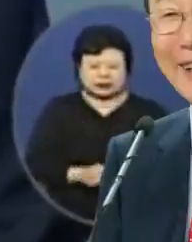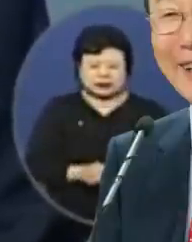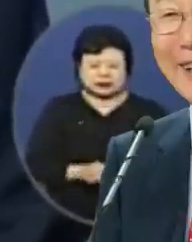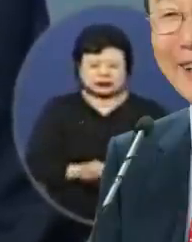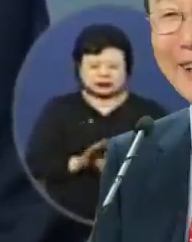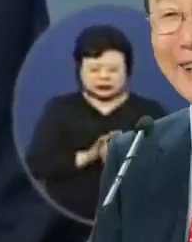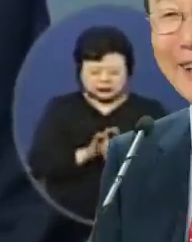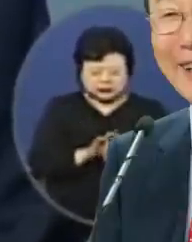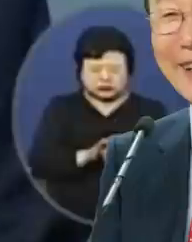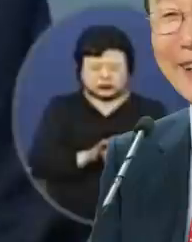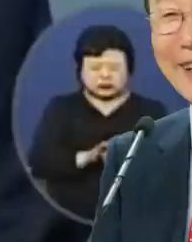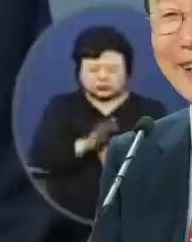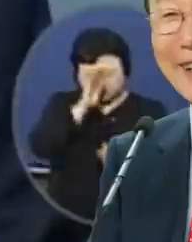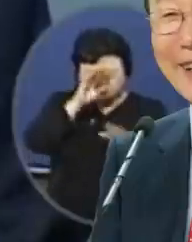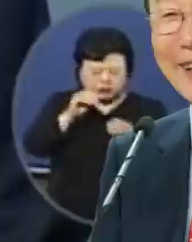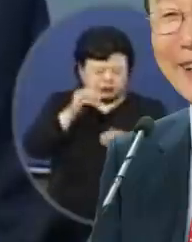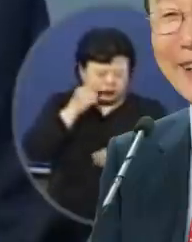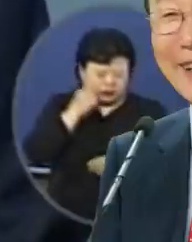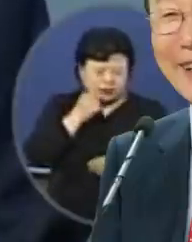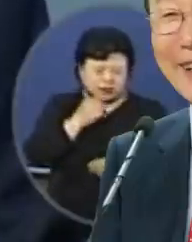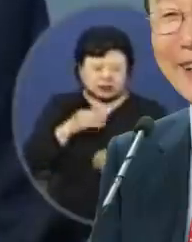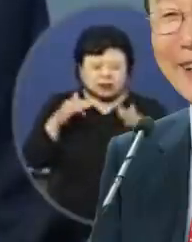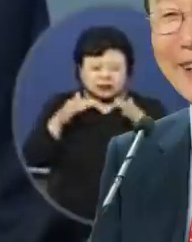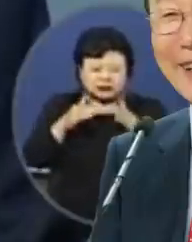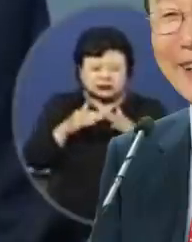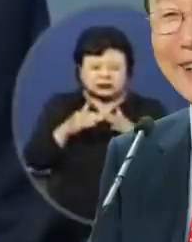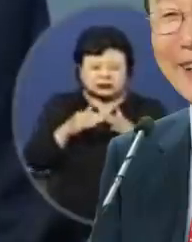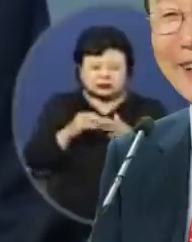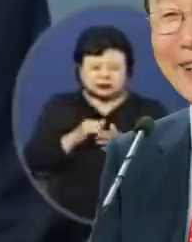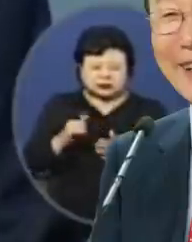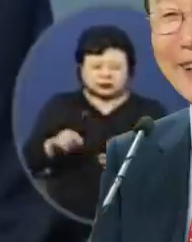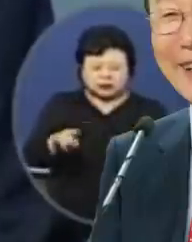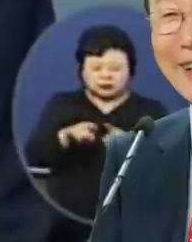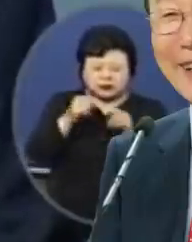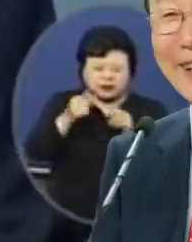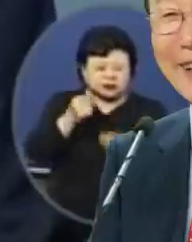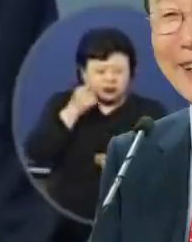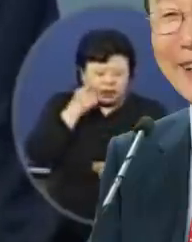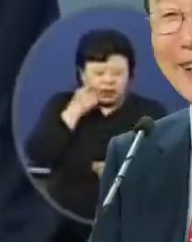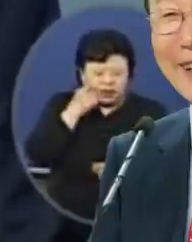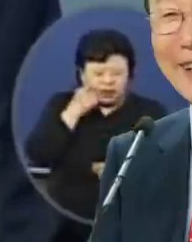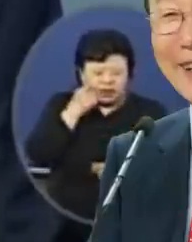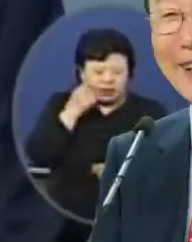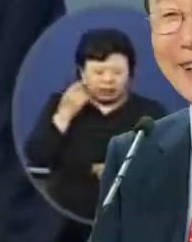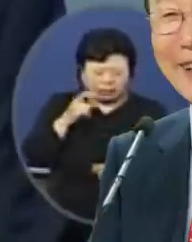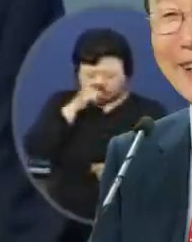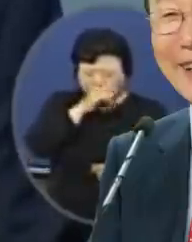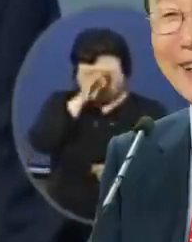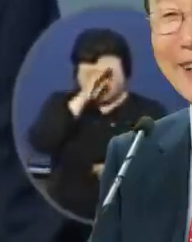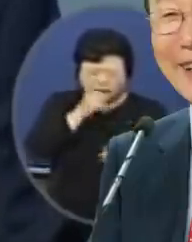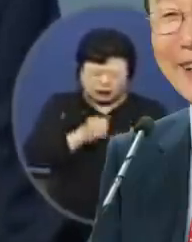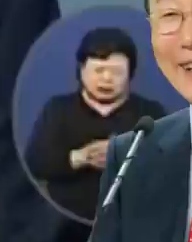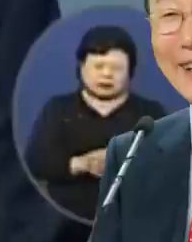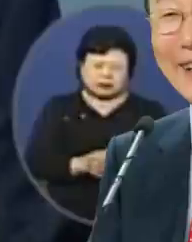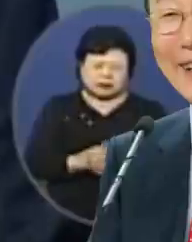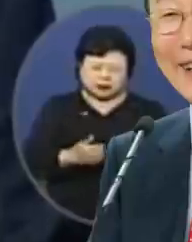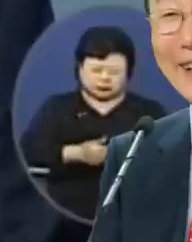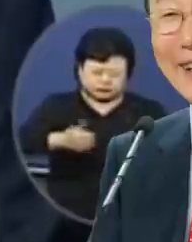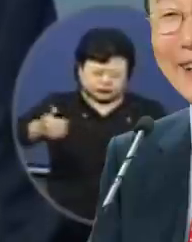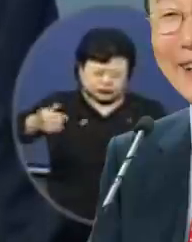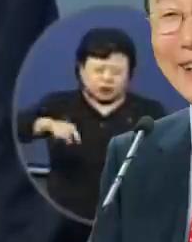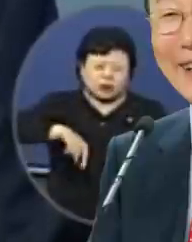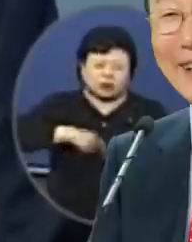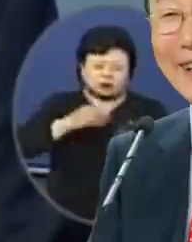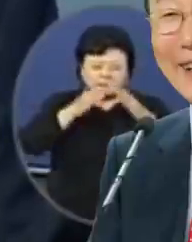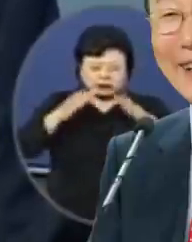치료를 받았으나 고침받지 못하고 집은 식구들과 같이 못 사는 것은 불결한 병이 되기 때문에 동구밖에 나가서